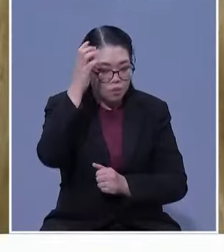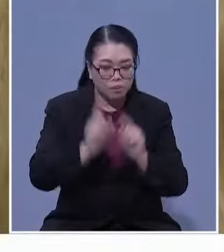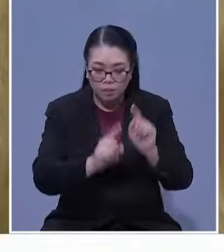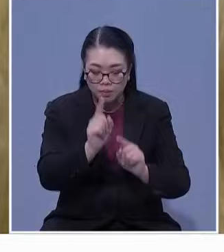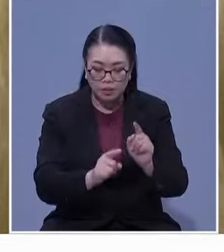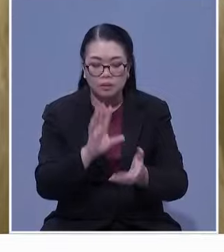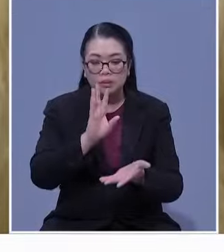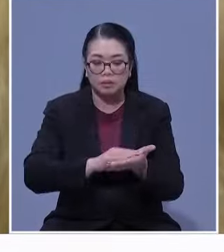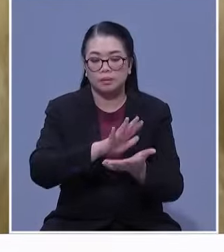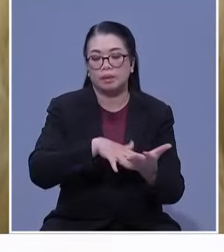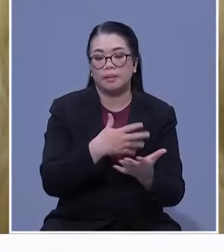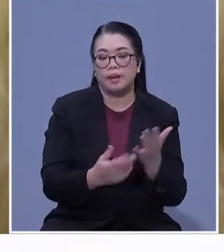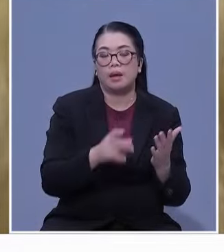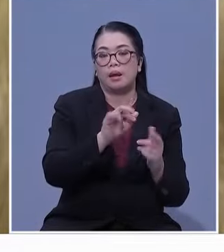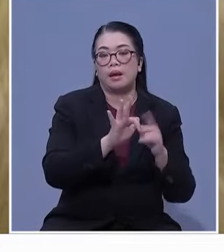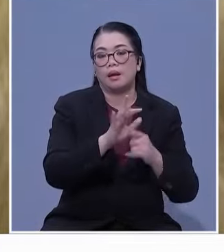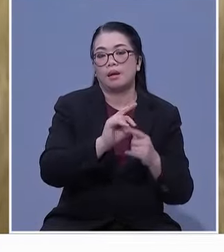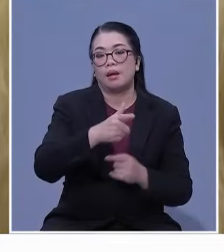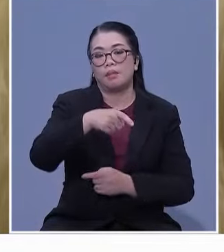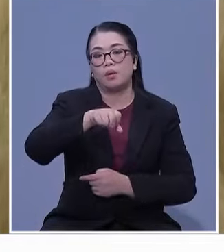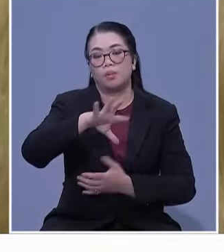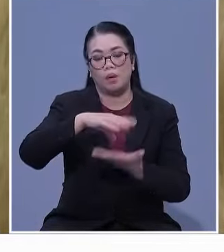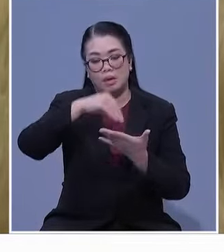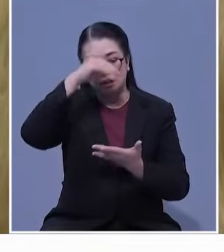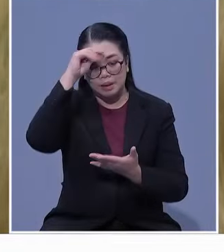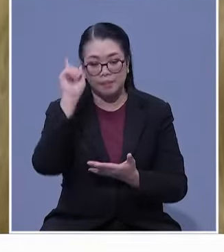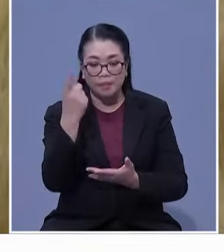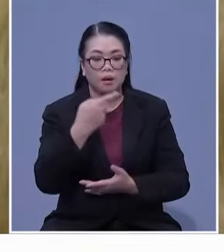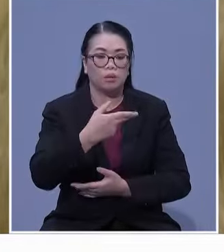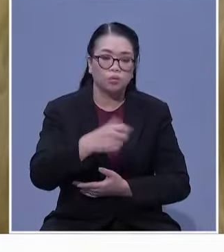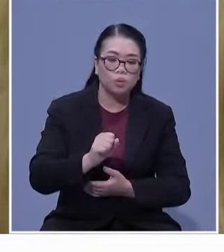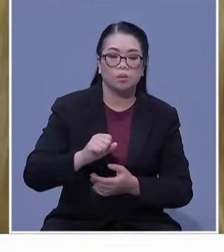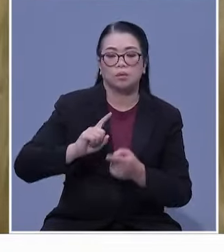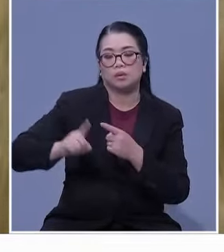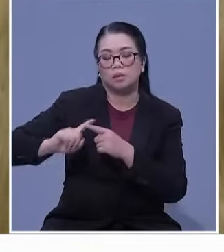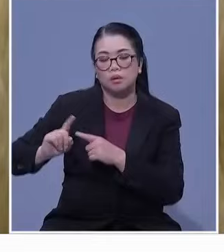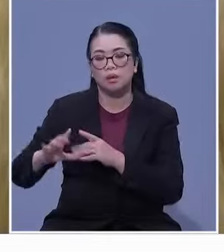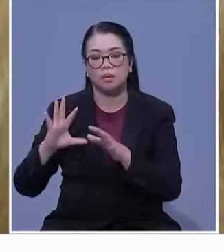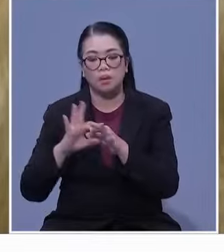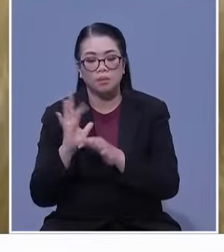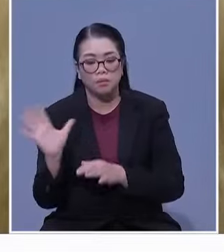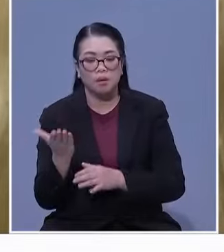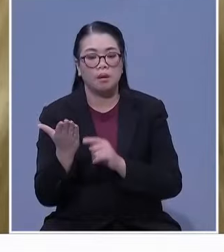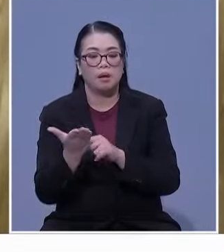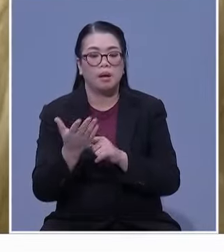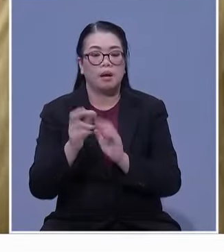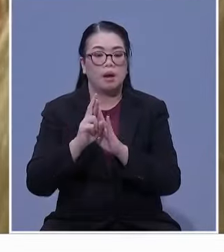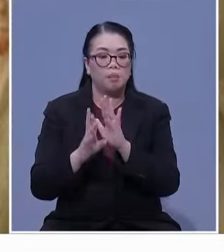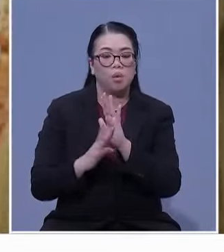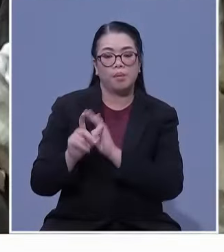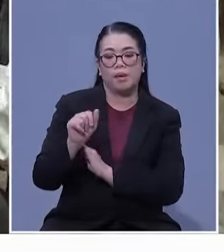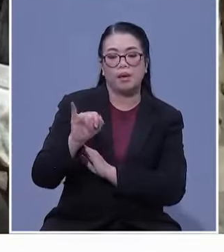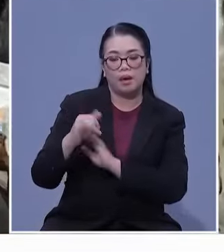เร่งจัดทำร่างพรบการศึกษาแห่งชาติฉบับใหม่เน้นหลักสูตรสมรรถนะนะครับแล้วก็การนำระบบปัญญาประดิษฐ์หรือ